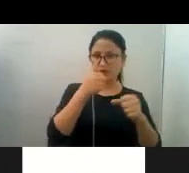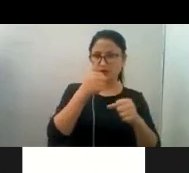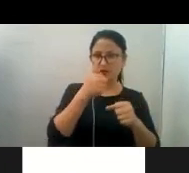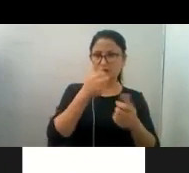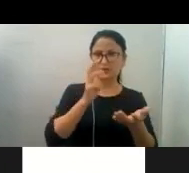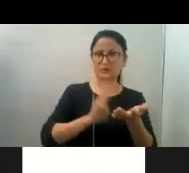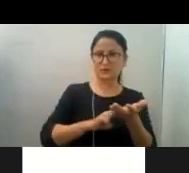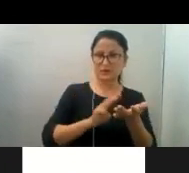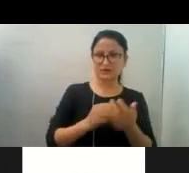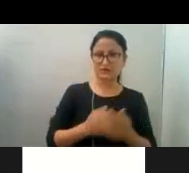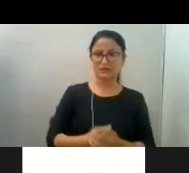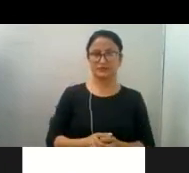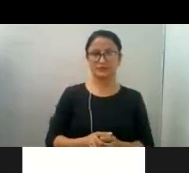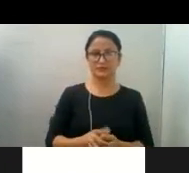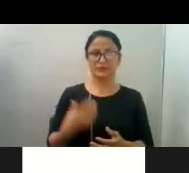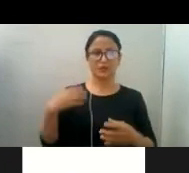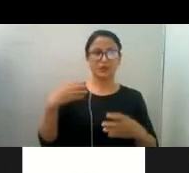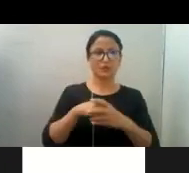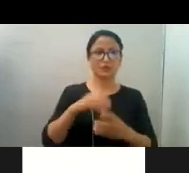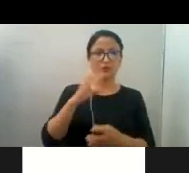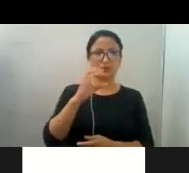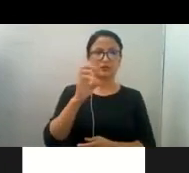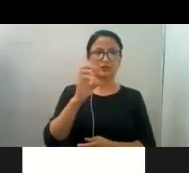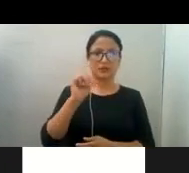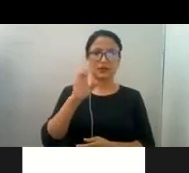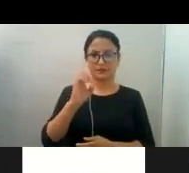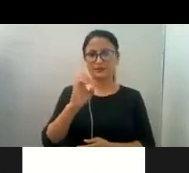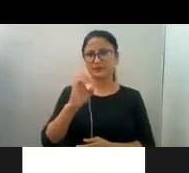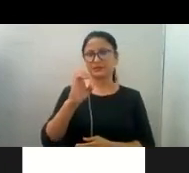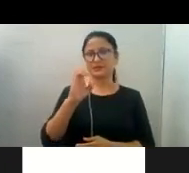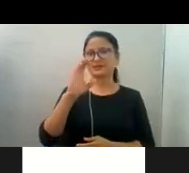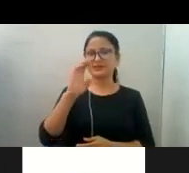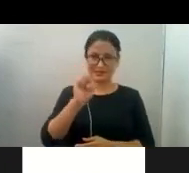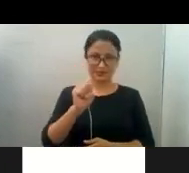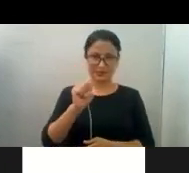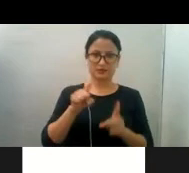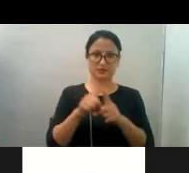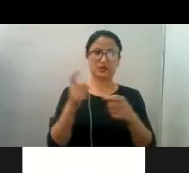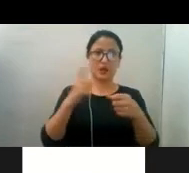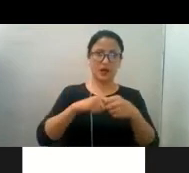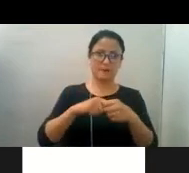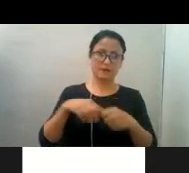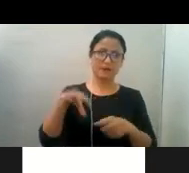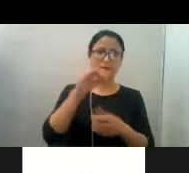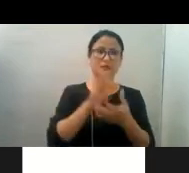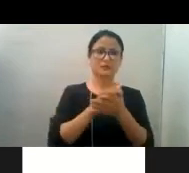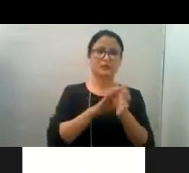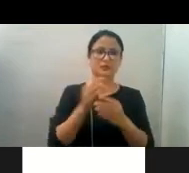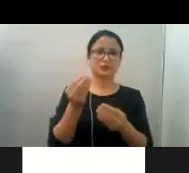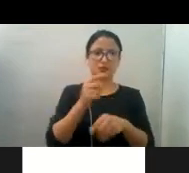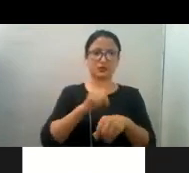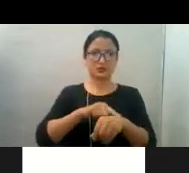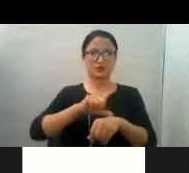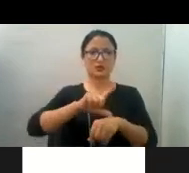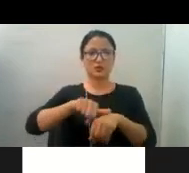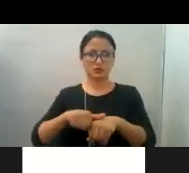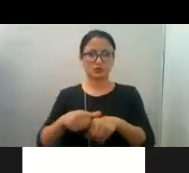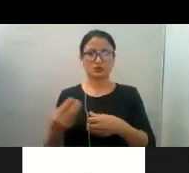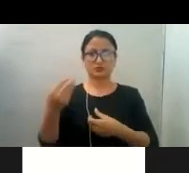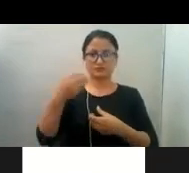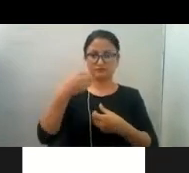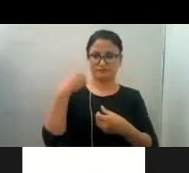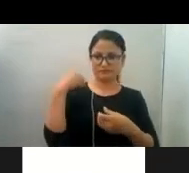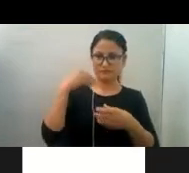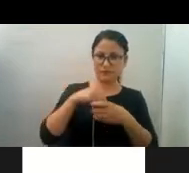उपस्थित सिएमसीसँग आबद्ध सबै साथीहरू. म केही समय अलिकति ढिलो भयो त्यसको लागि क्षमा प्रार्थी